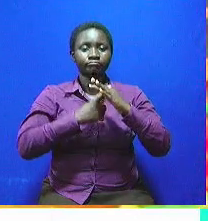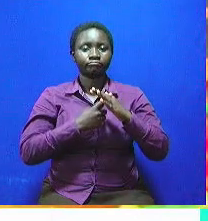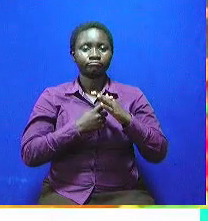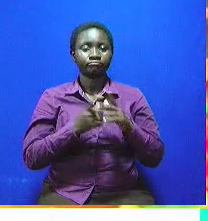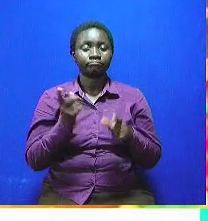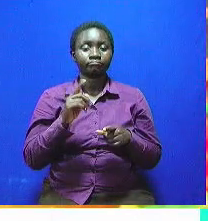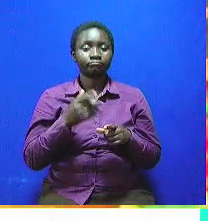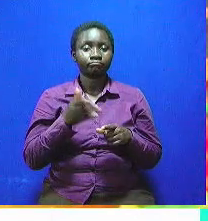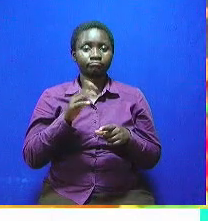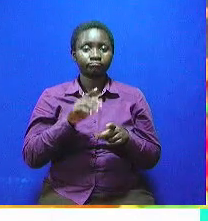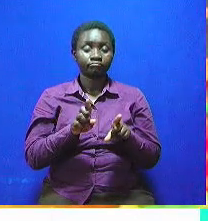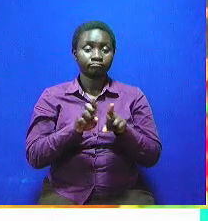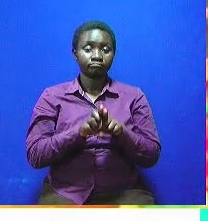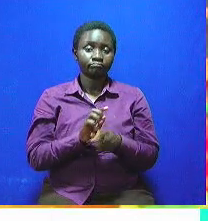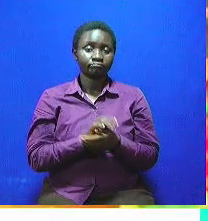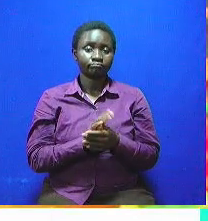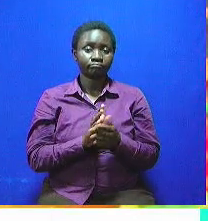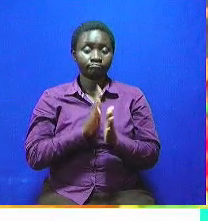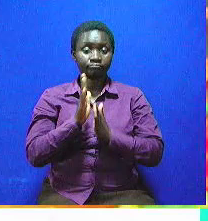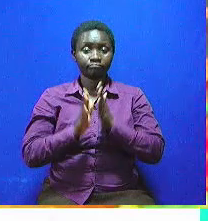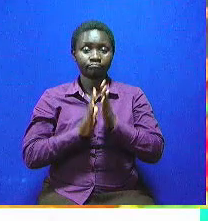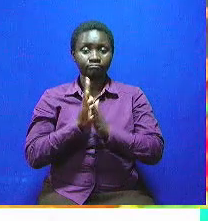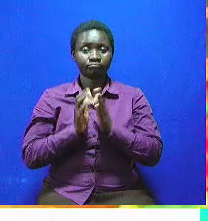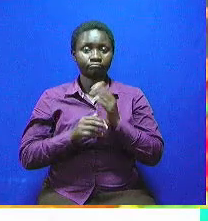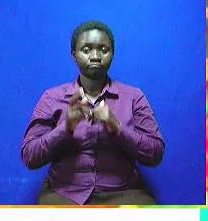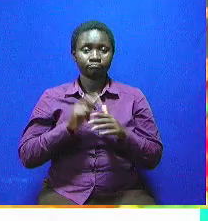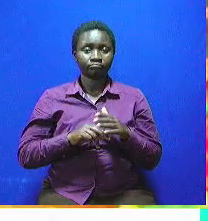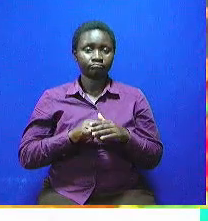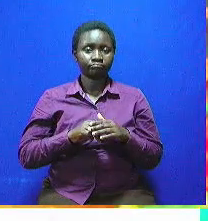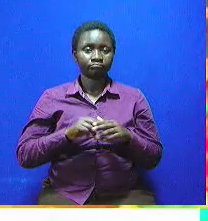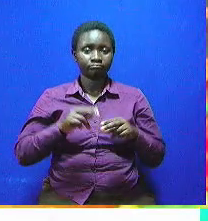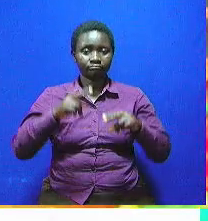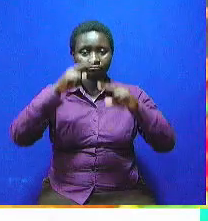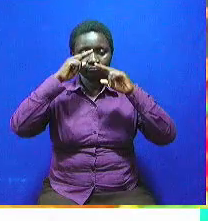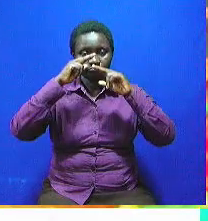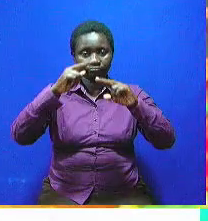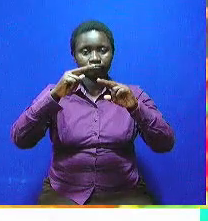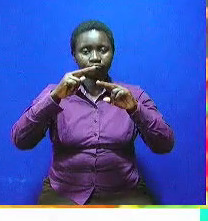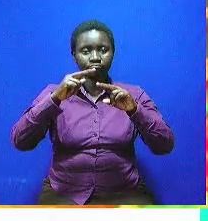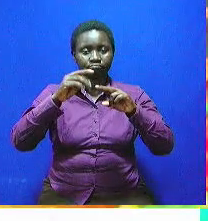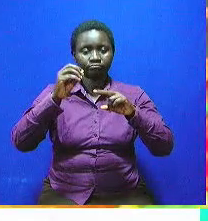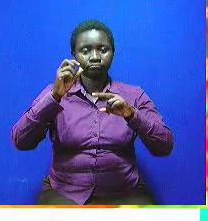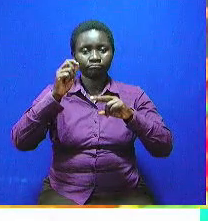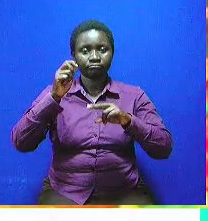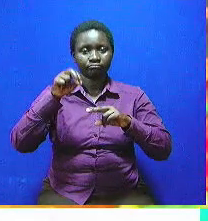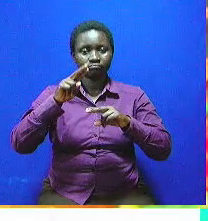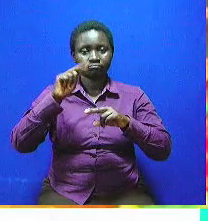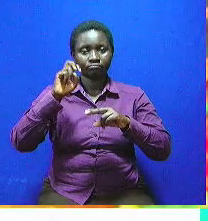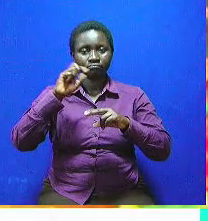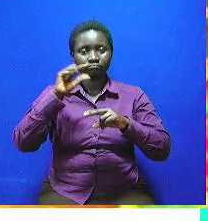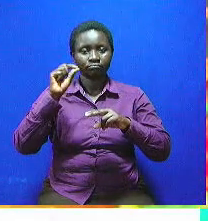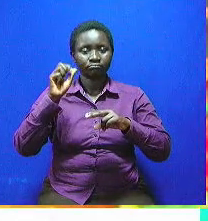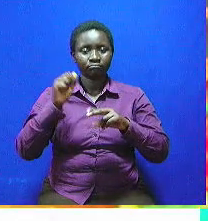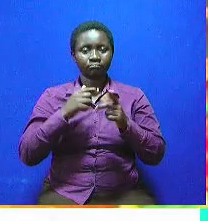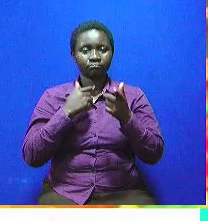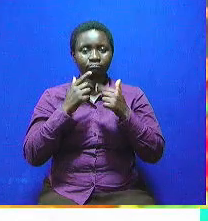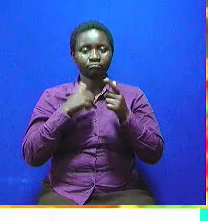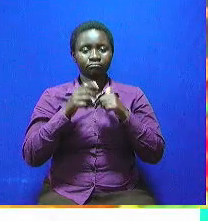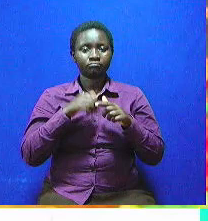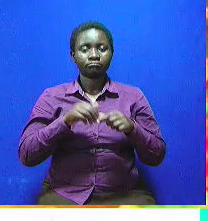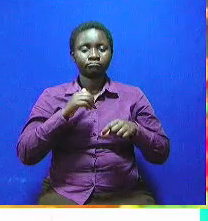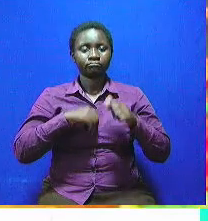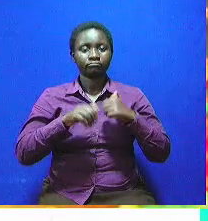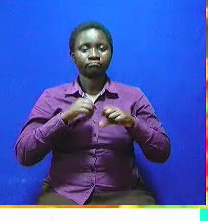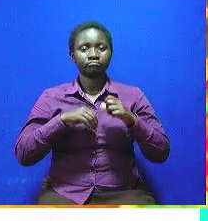rero echo chari gani wase skuru ya sekondari ya bamura ya Cardinal Tunga ime ya Mosocho kuruwase chigo sori echo no